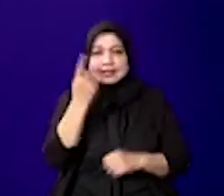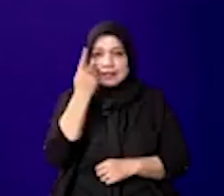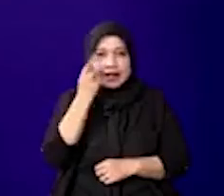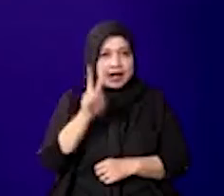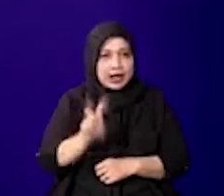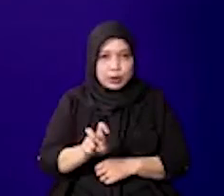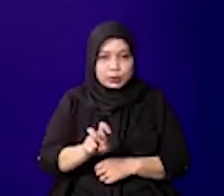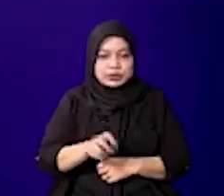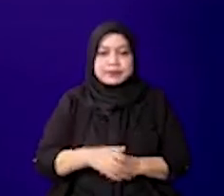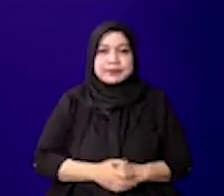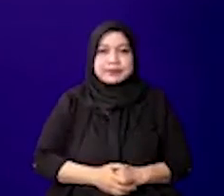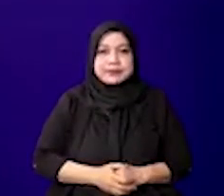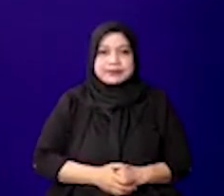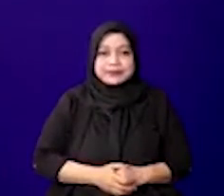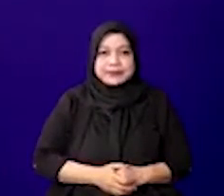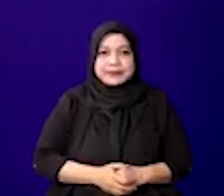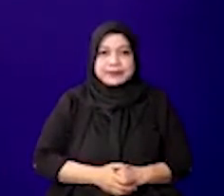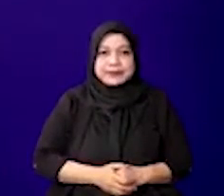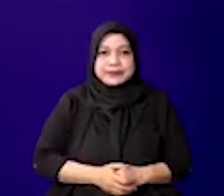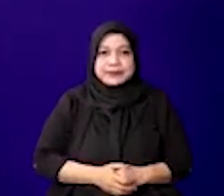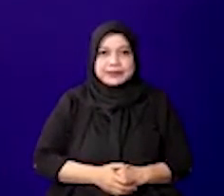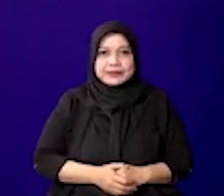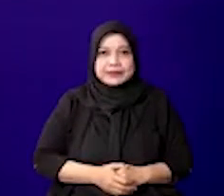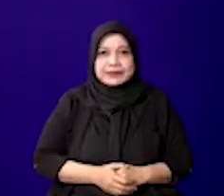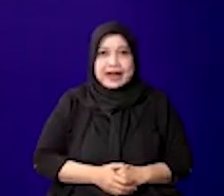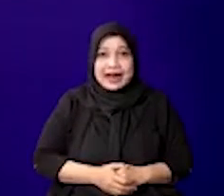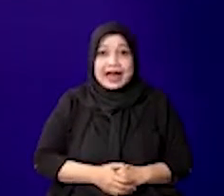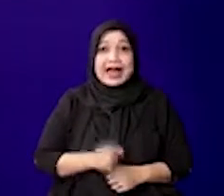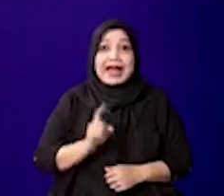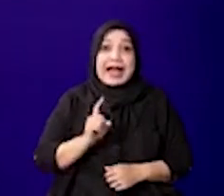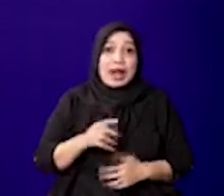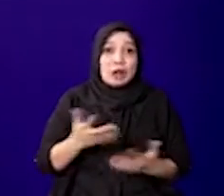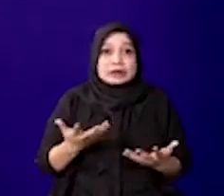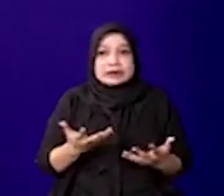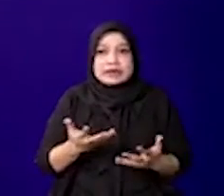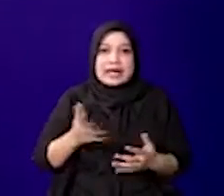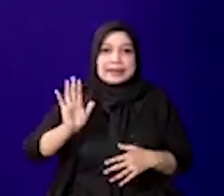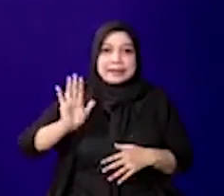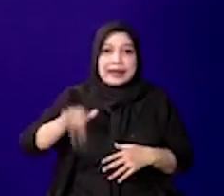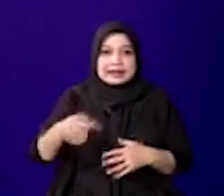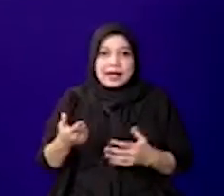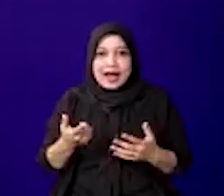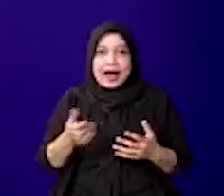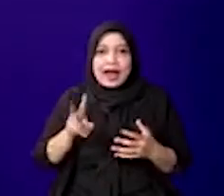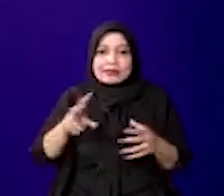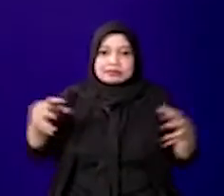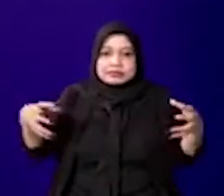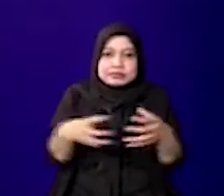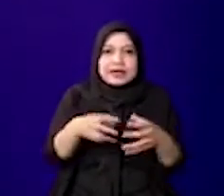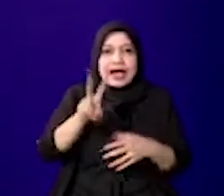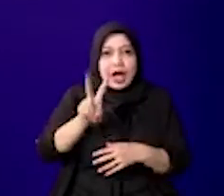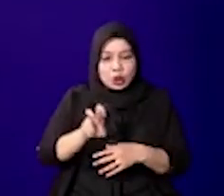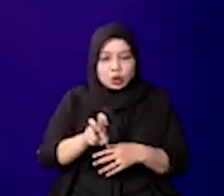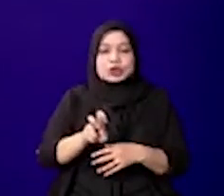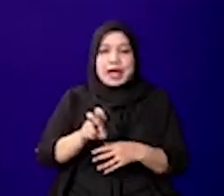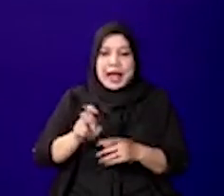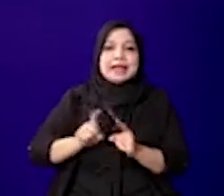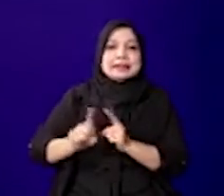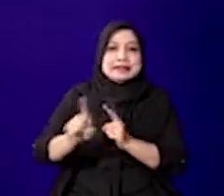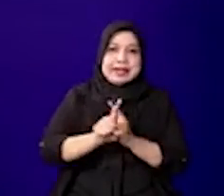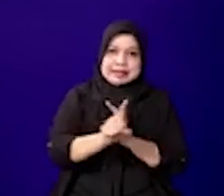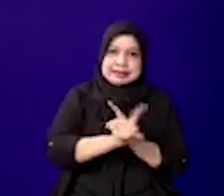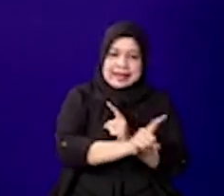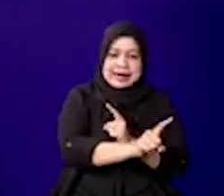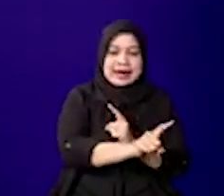mana pun kita pergi ee kalau terpaksa berkerumun begitu terpaksa berkerumun ee tetap menjaga jarak